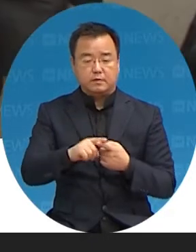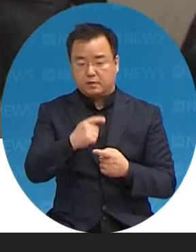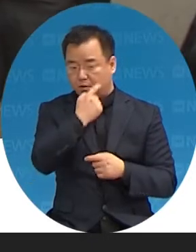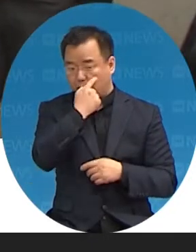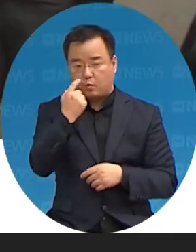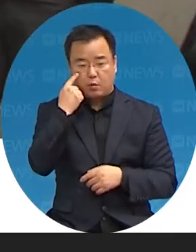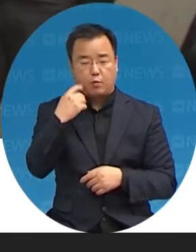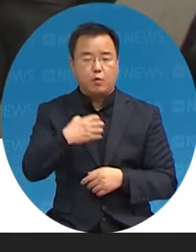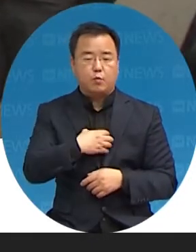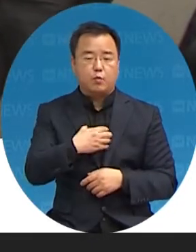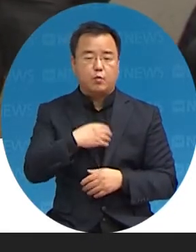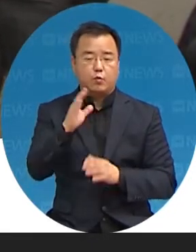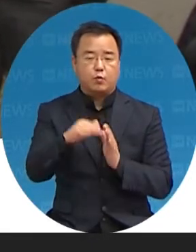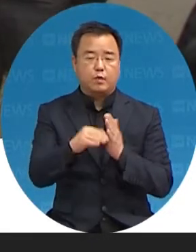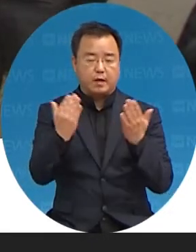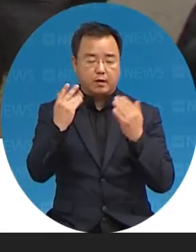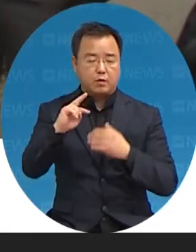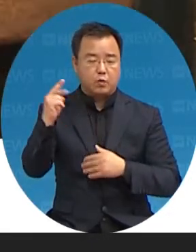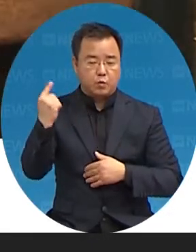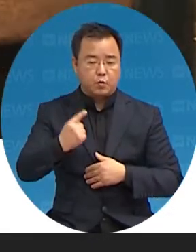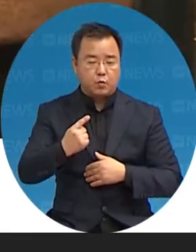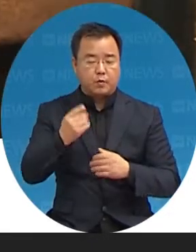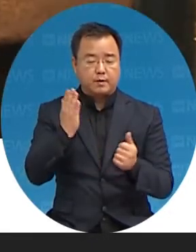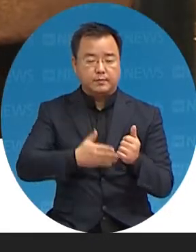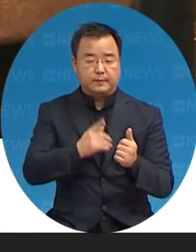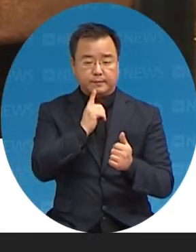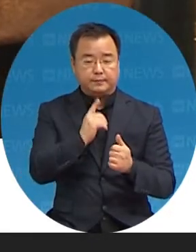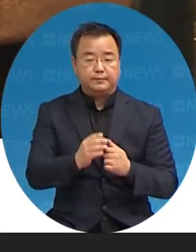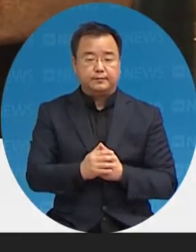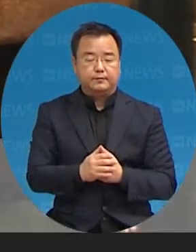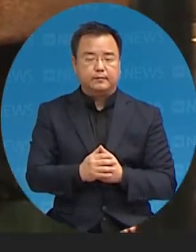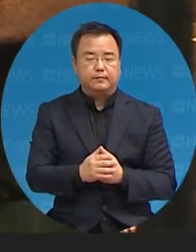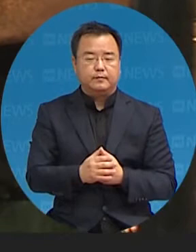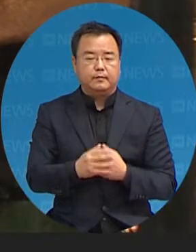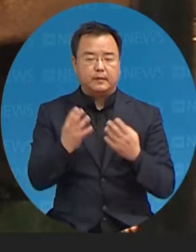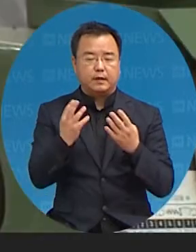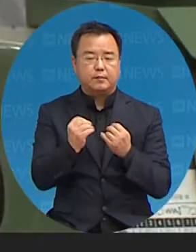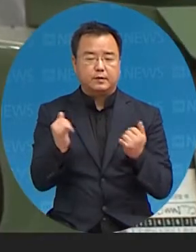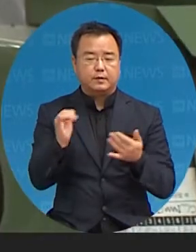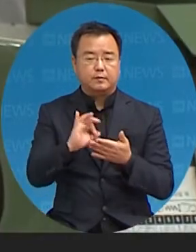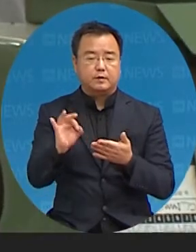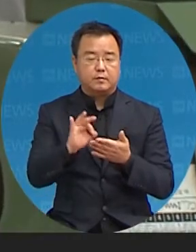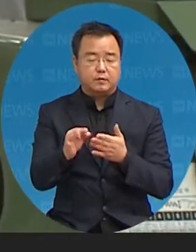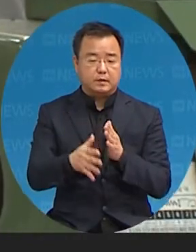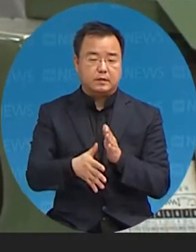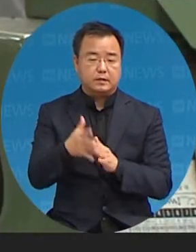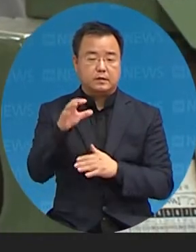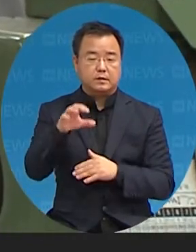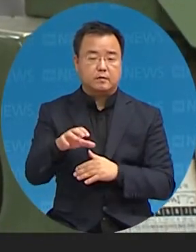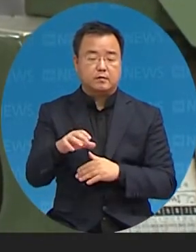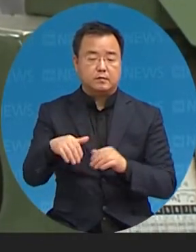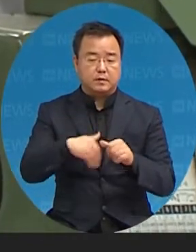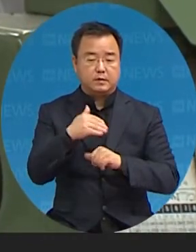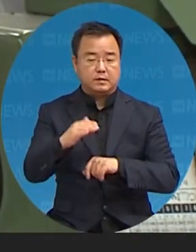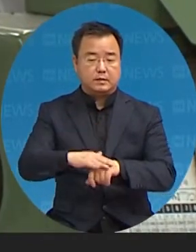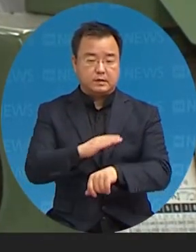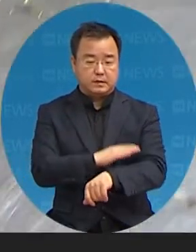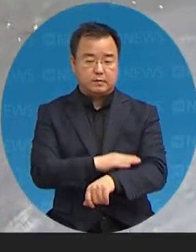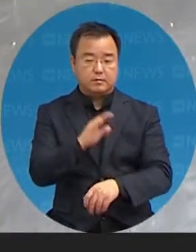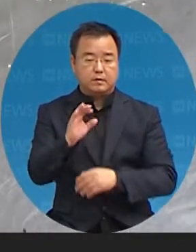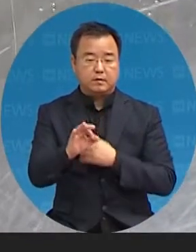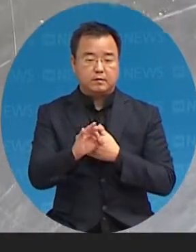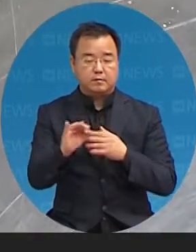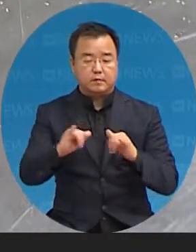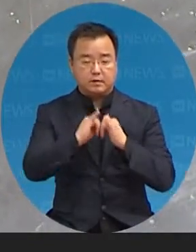위험하다 싶으면 학교로 돌아 오도록 조치합니다 어떻게 다 종용 시설에서 현장 실습을 하는 경우에는 요 사회적